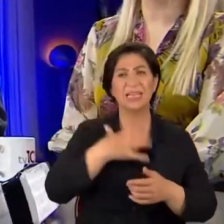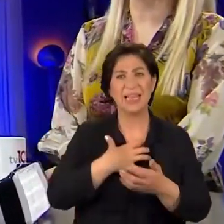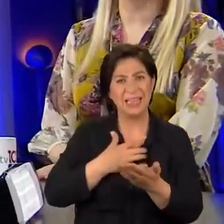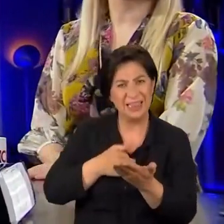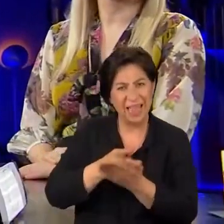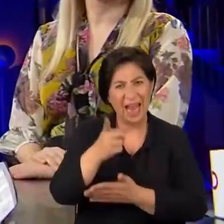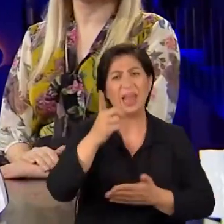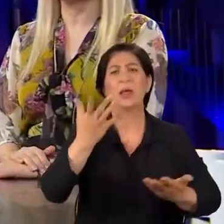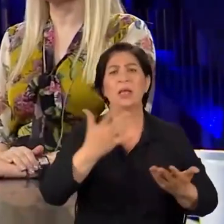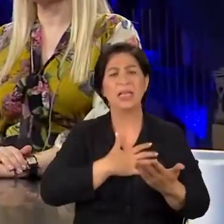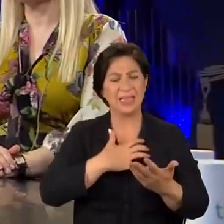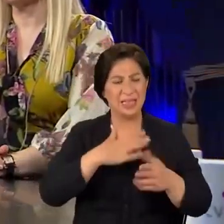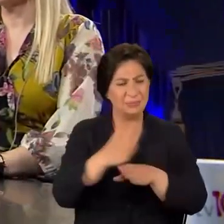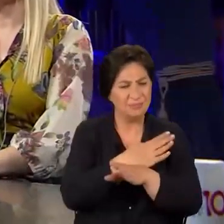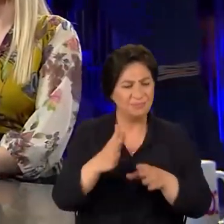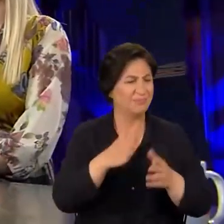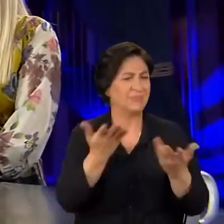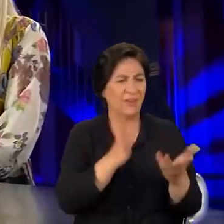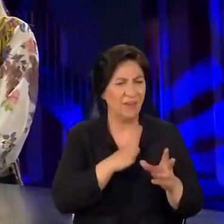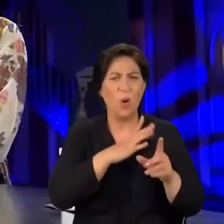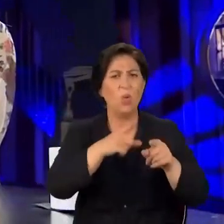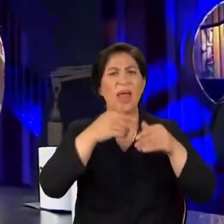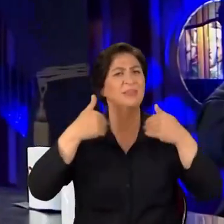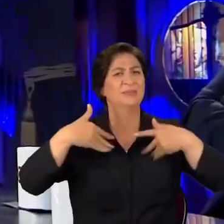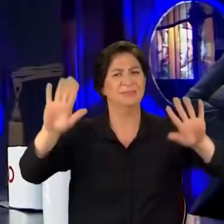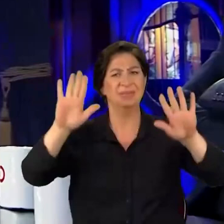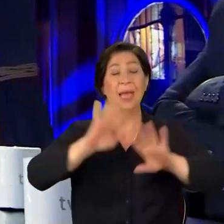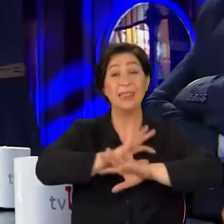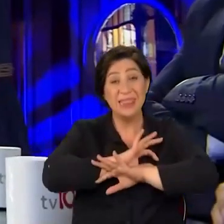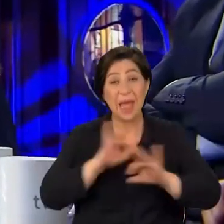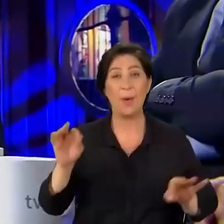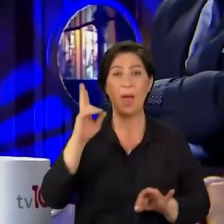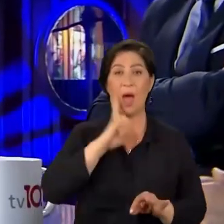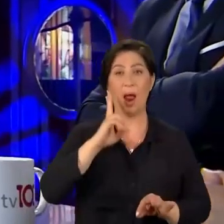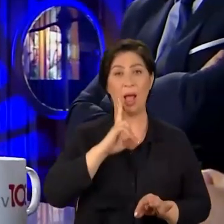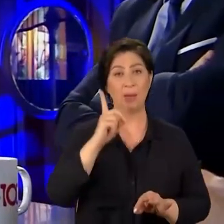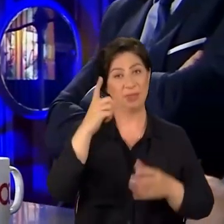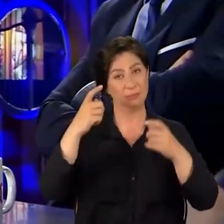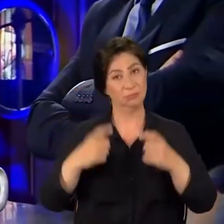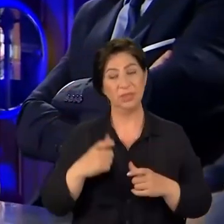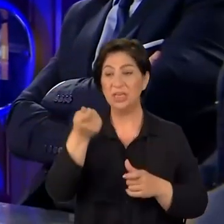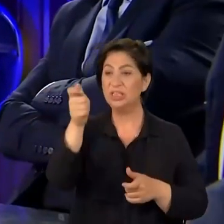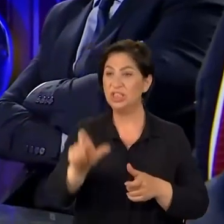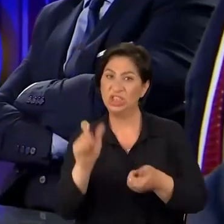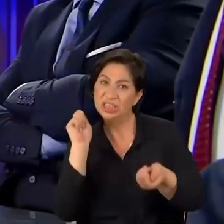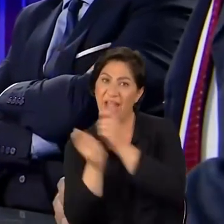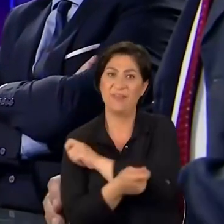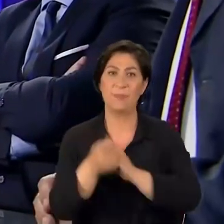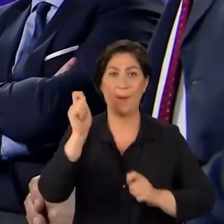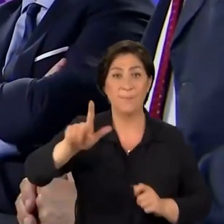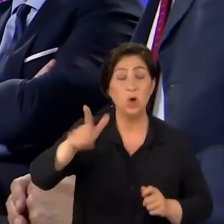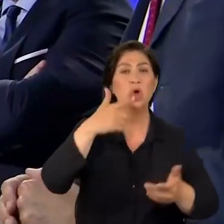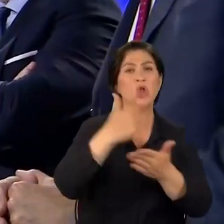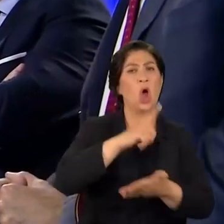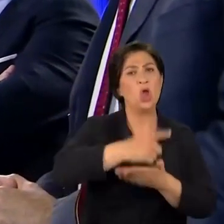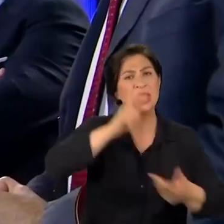tarlalarını, sınıflarını, mallarını, sınıflarını reddederler. Ve tamamen ahlaki bir tutumla işte işçi devrim yapmalı ya da köylü